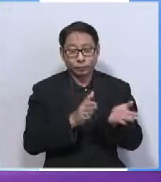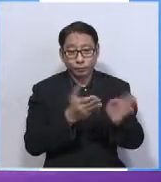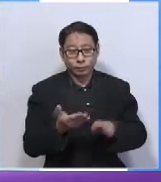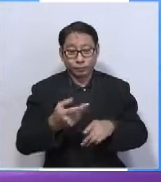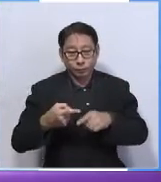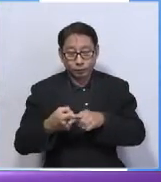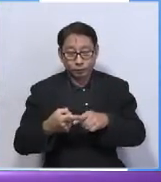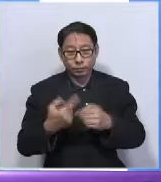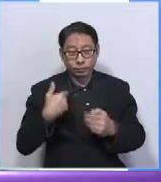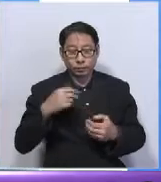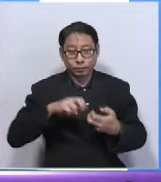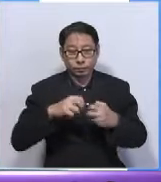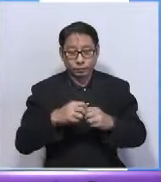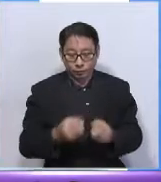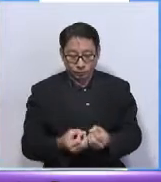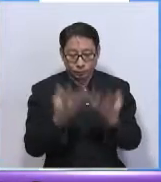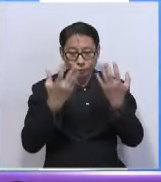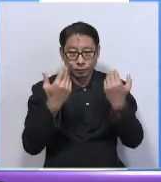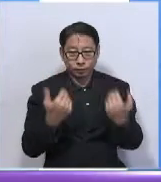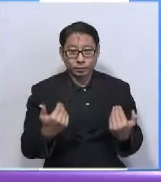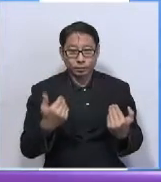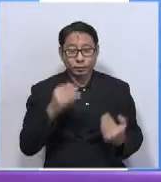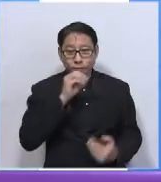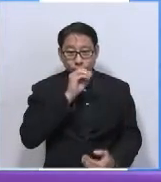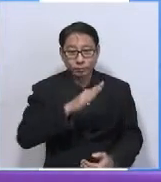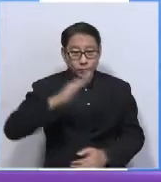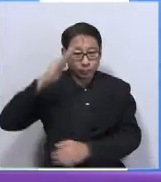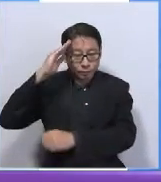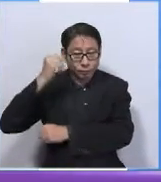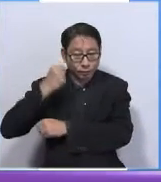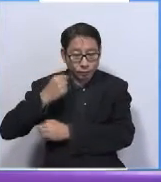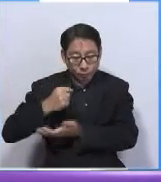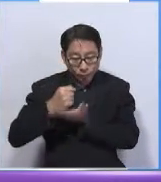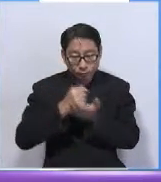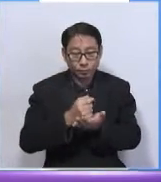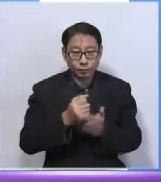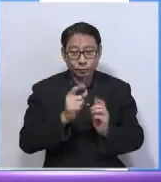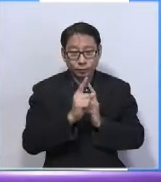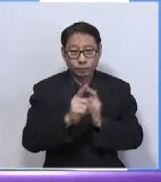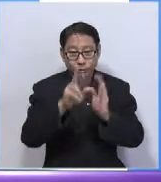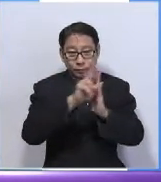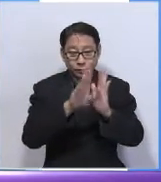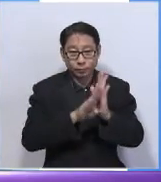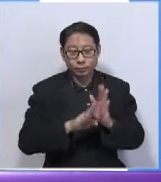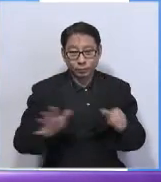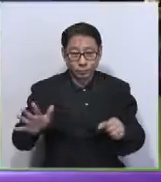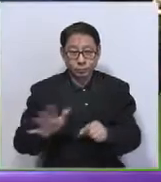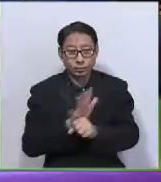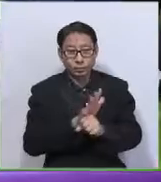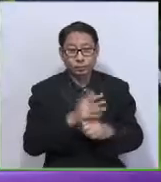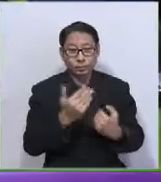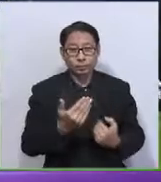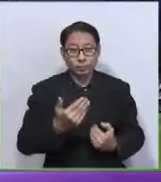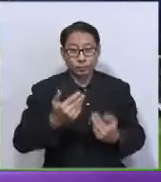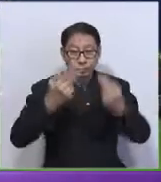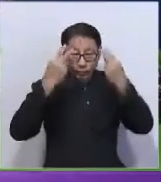าดเจ็บจากเหตุระเบิดที่เกิดขึ้นโดยสั่งการให้ต้นสังกัดให้ความช่วยเหลือตามระเบียบทางราชการอย่างเต็มที่ค่ะพล